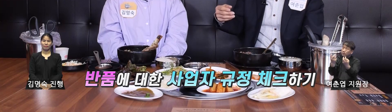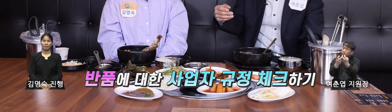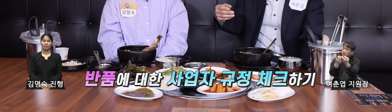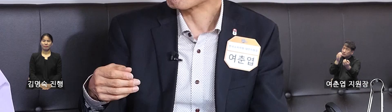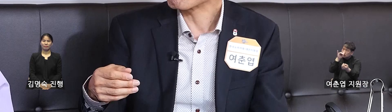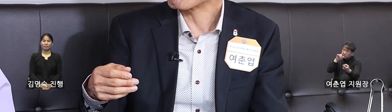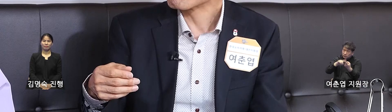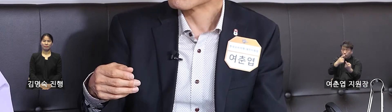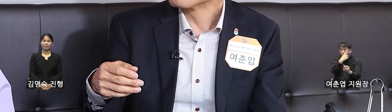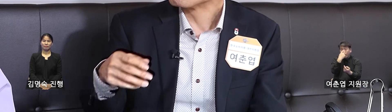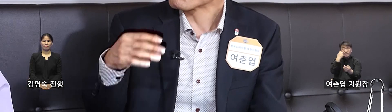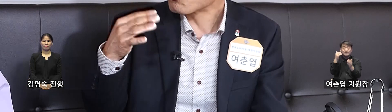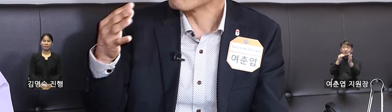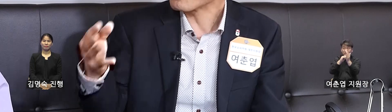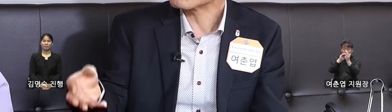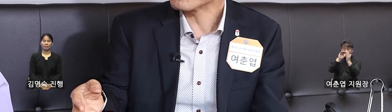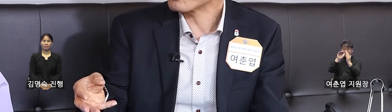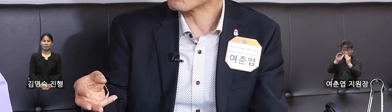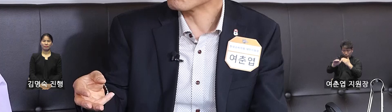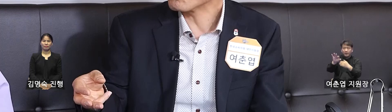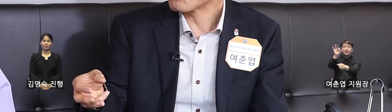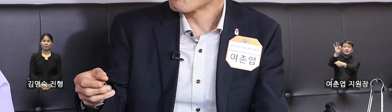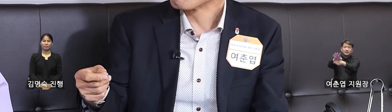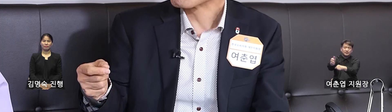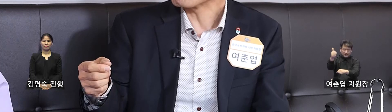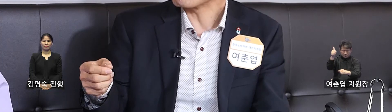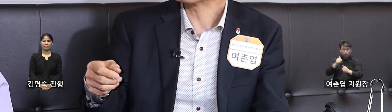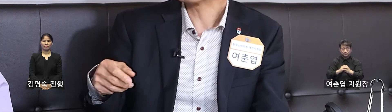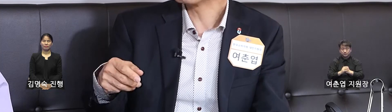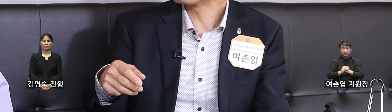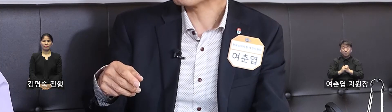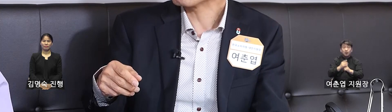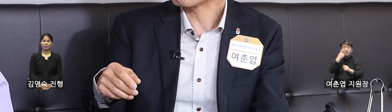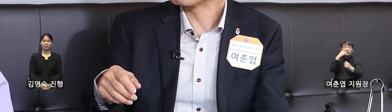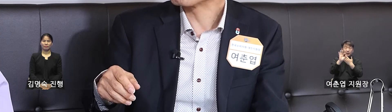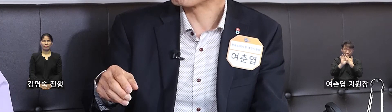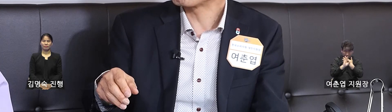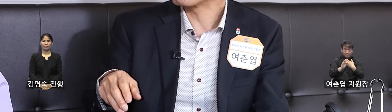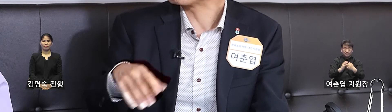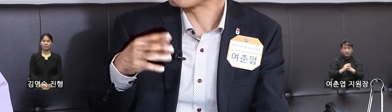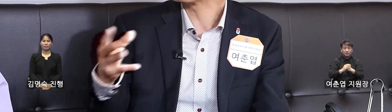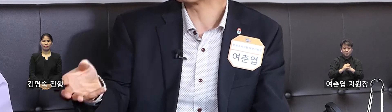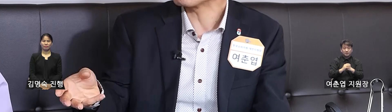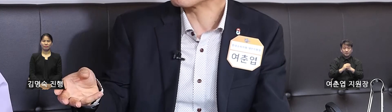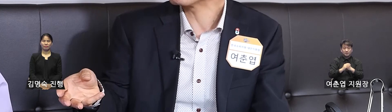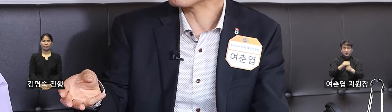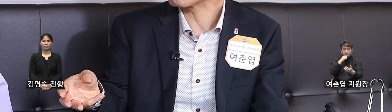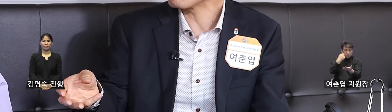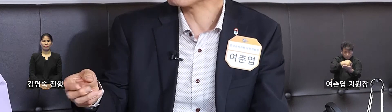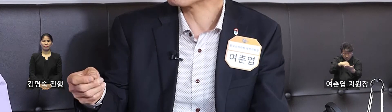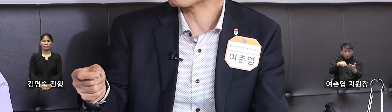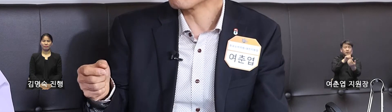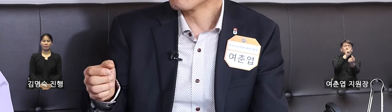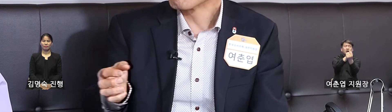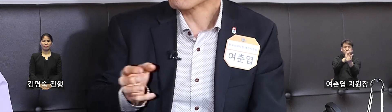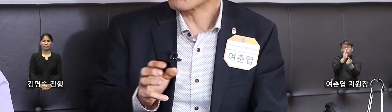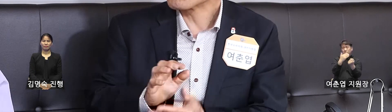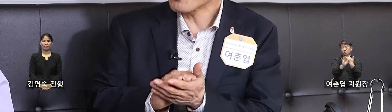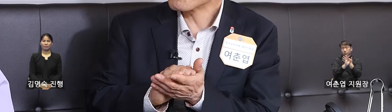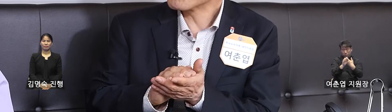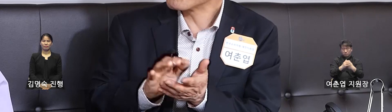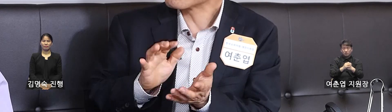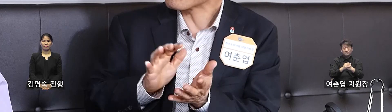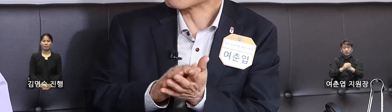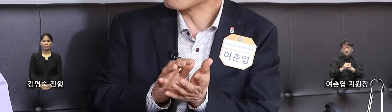하셔가지고 구입을 하셔야 되겠고요. 또 만약에 이제 불가피 피해를 당하신다라고 하면은